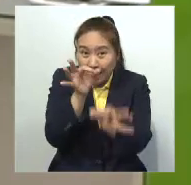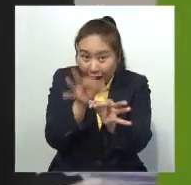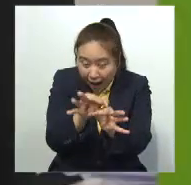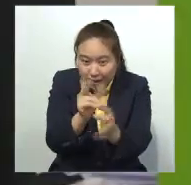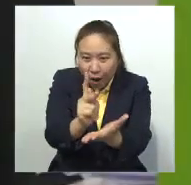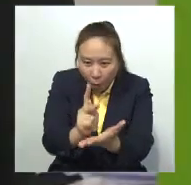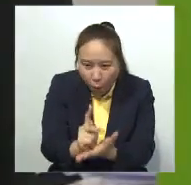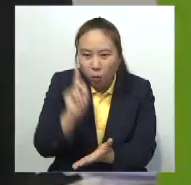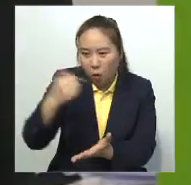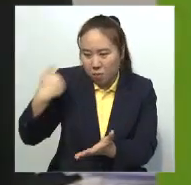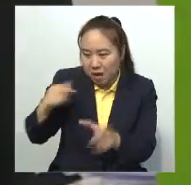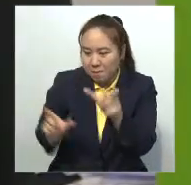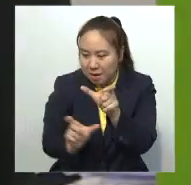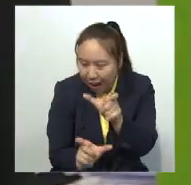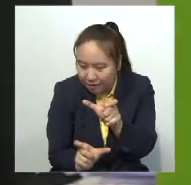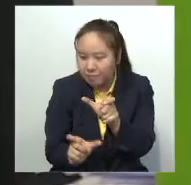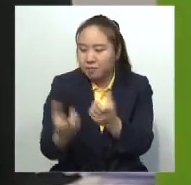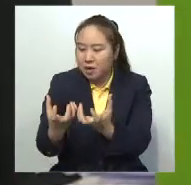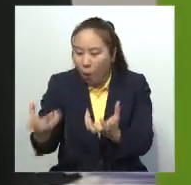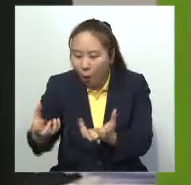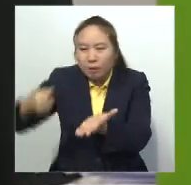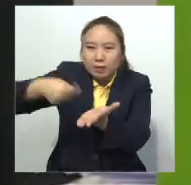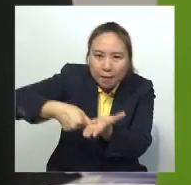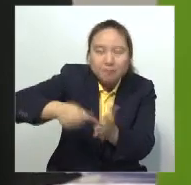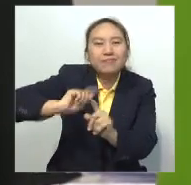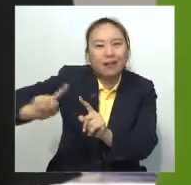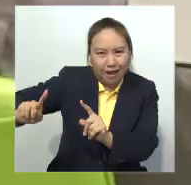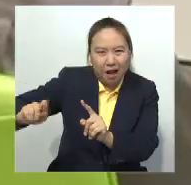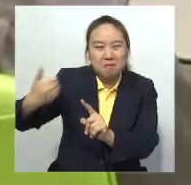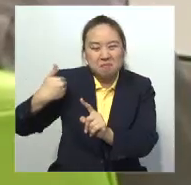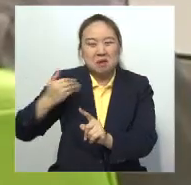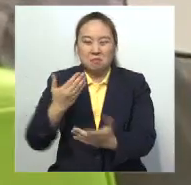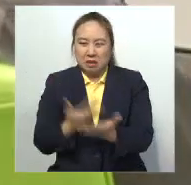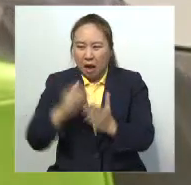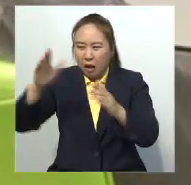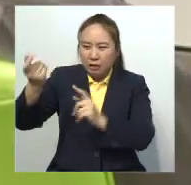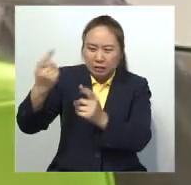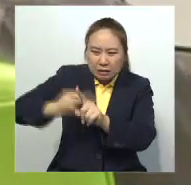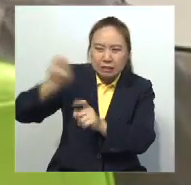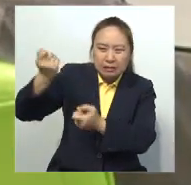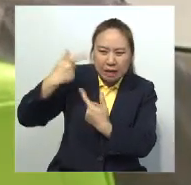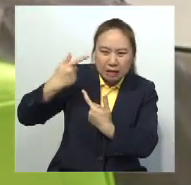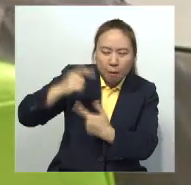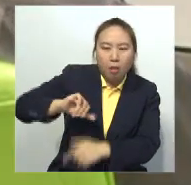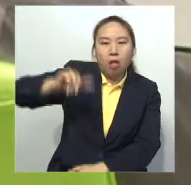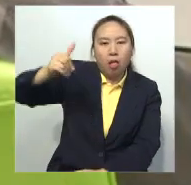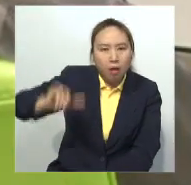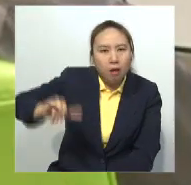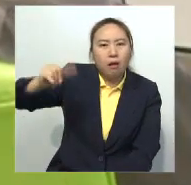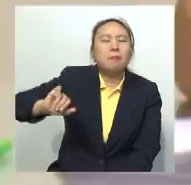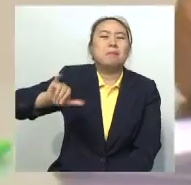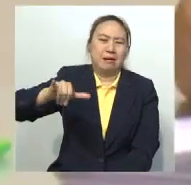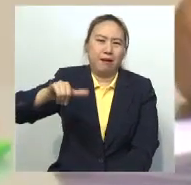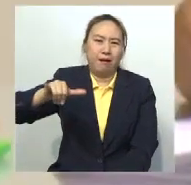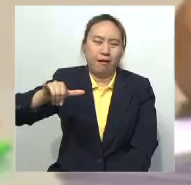มีนู่นมีนี่สารพัดลูกค้าบางคนเนี่ยรายได้ไม่แน่นอนมีความเสี่ยงนะแต่ตัวพิโก้ไฟแนนซ์เนี่ยที่ออก